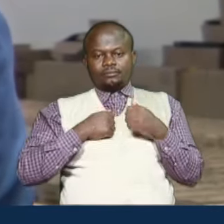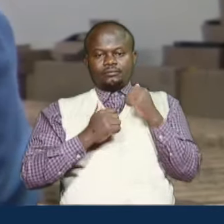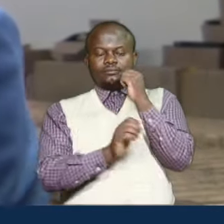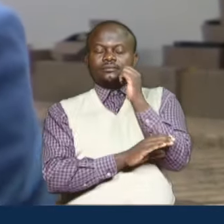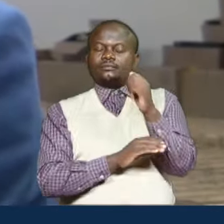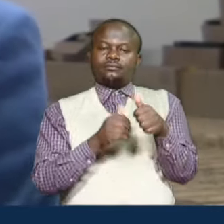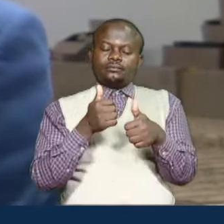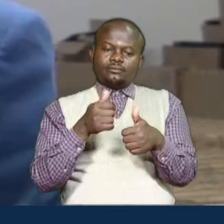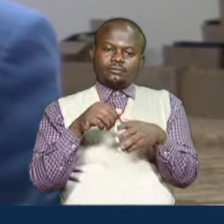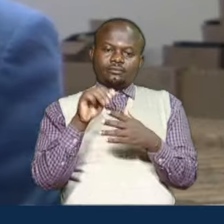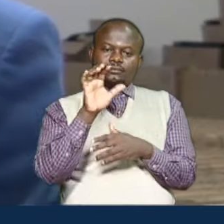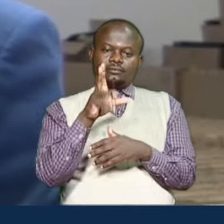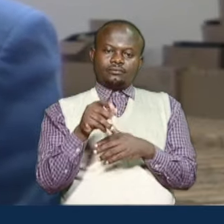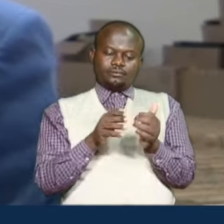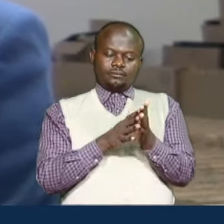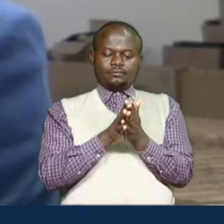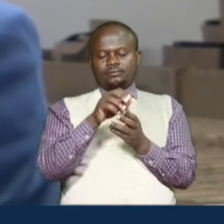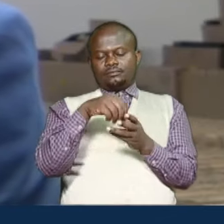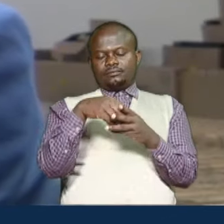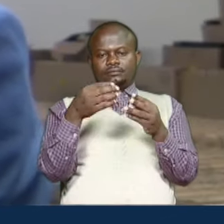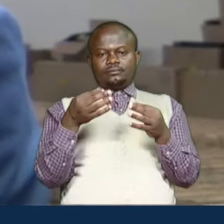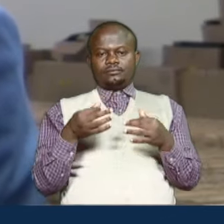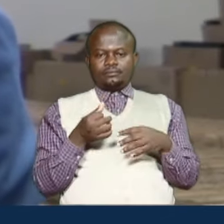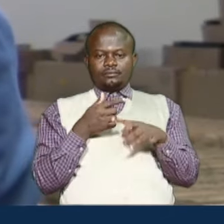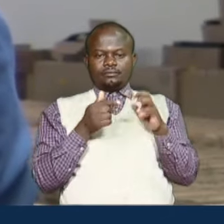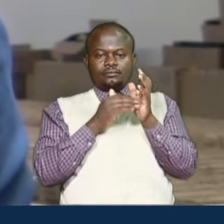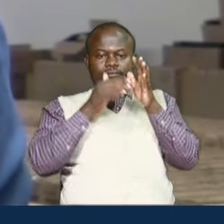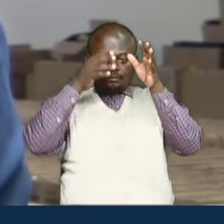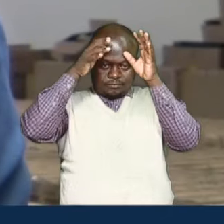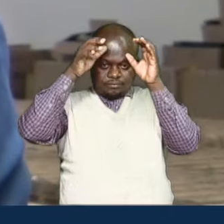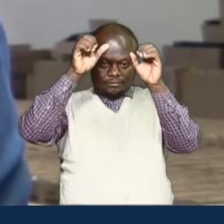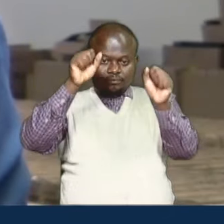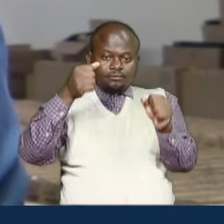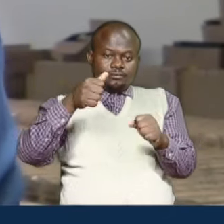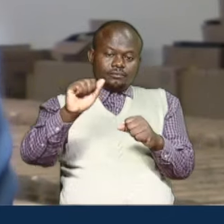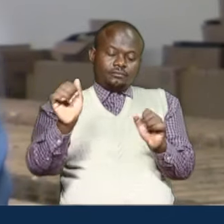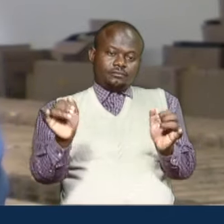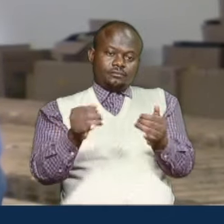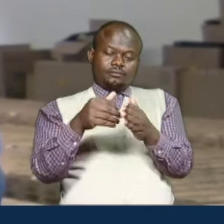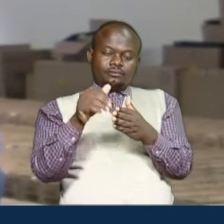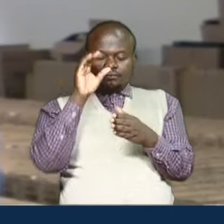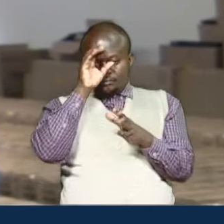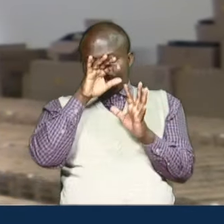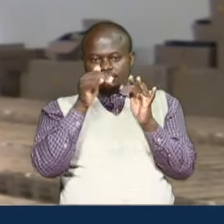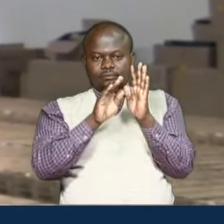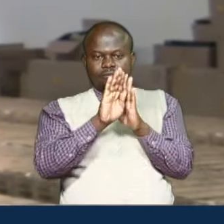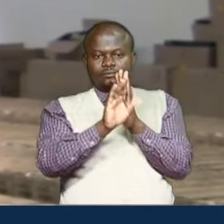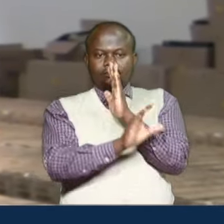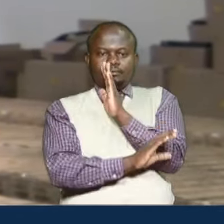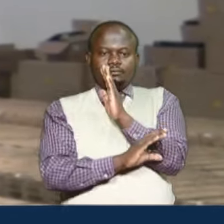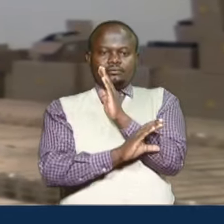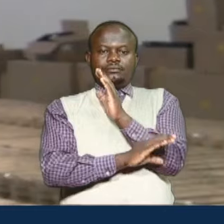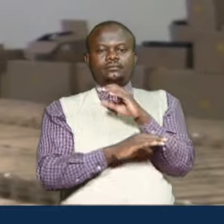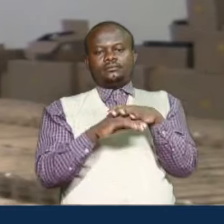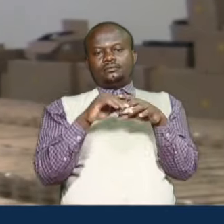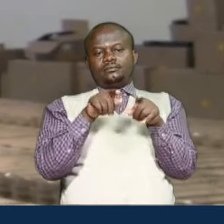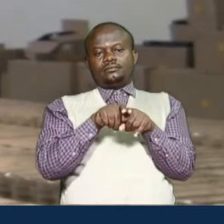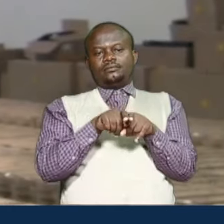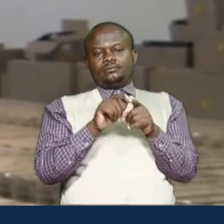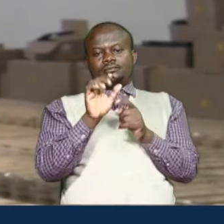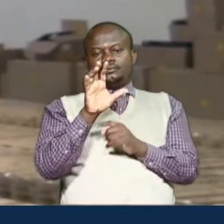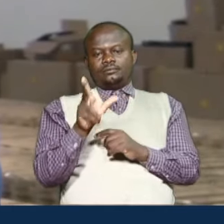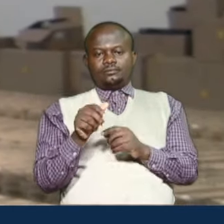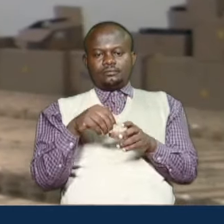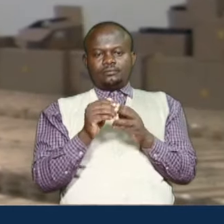cyiza muri Afurika cyo gushoramo imari ndetse na perezida wacyo agerageza gushaka iterambere ry'igihugu n'umugabane wa Afurika